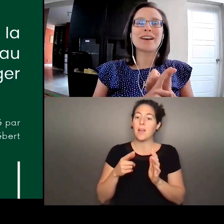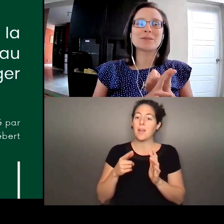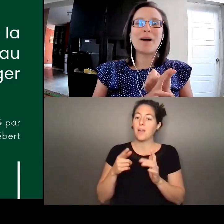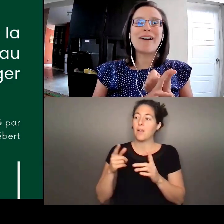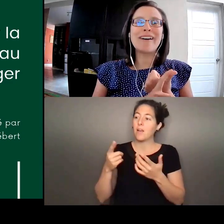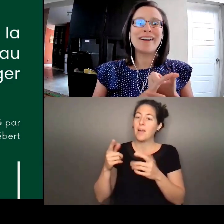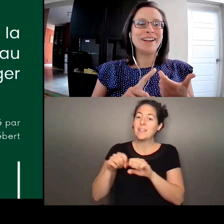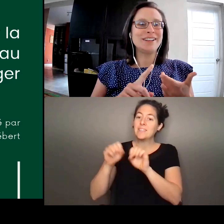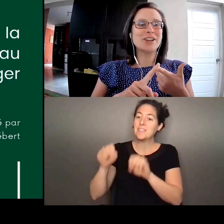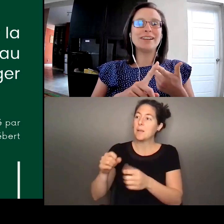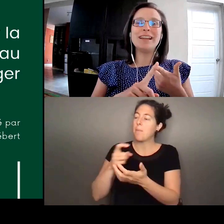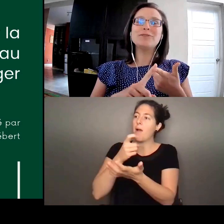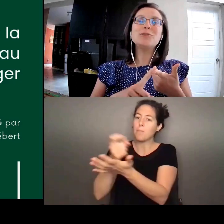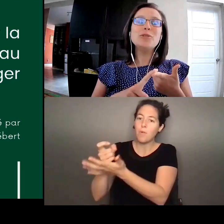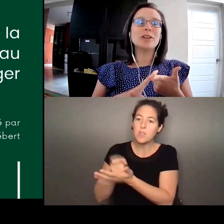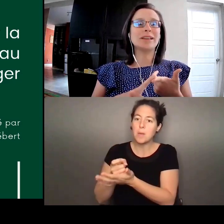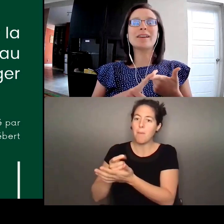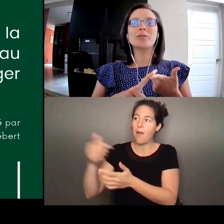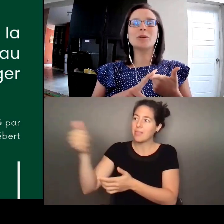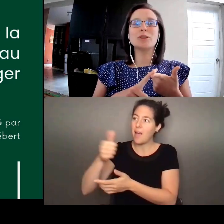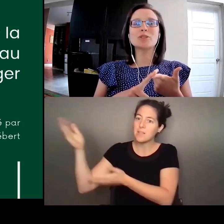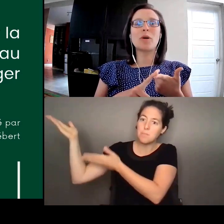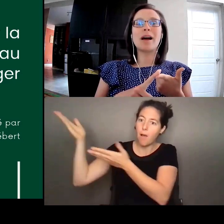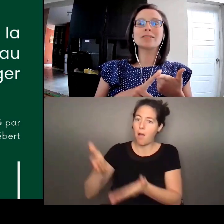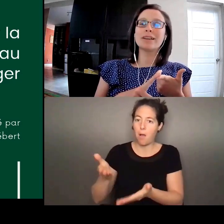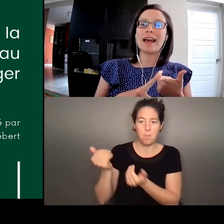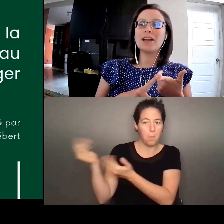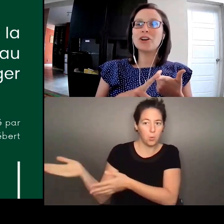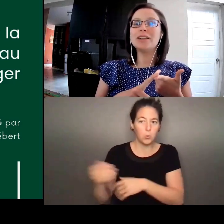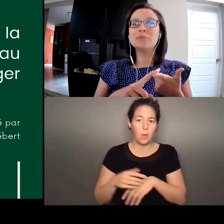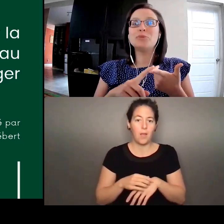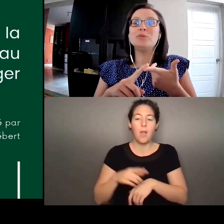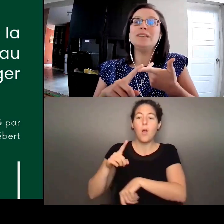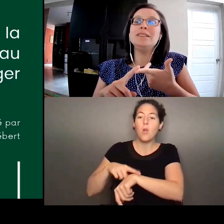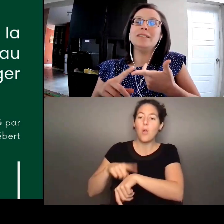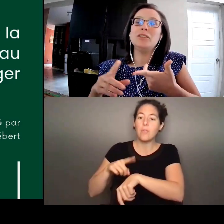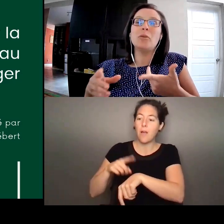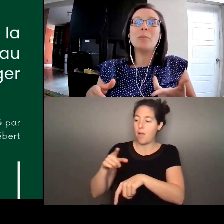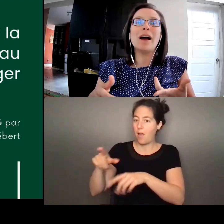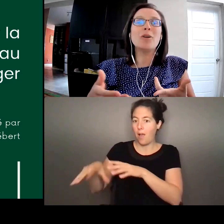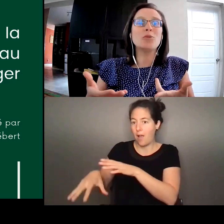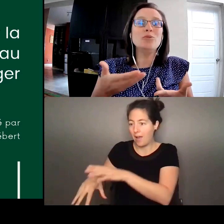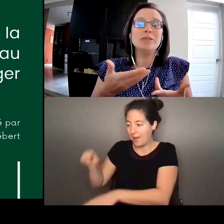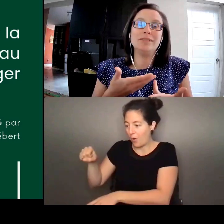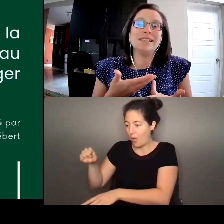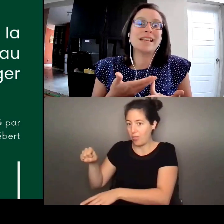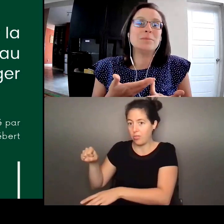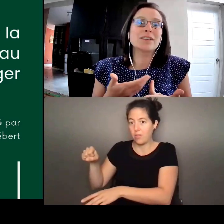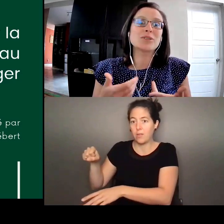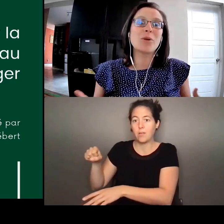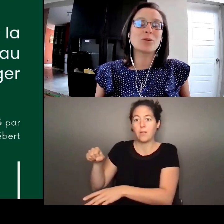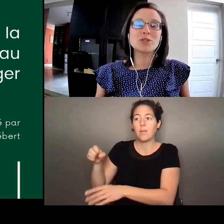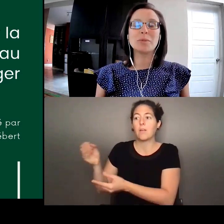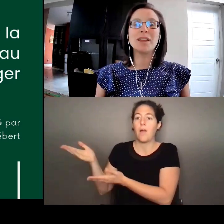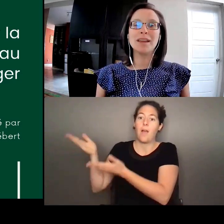de transport. J'enlève tout le temps qu'on a besoin entre la récolte puis le moment où les aliments